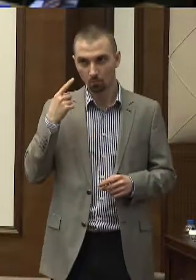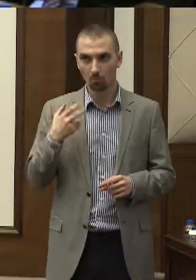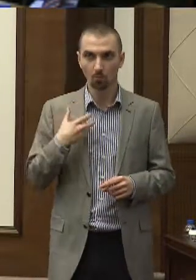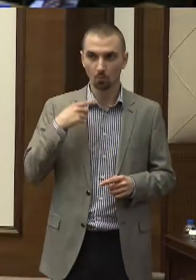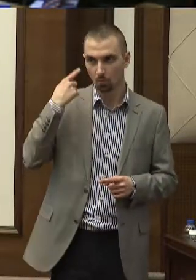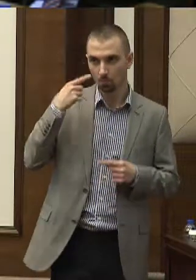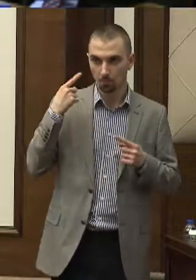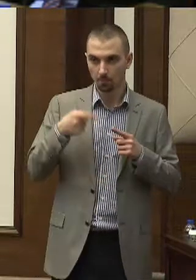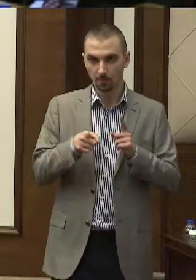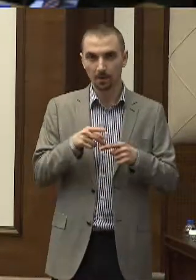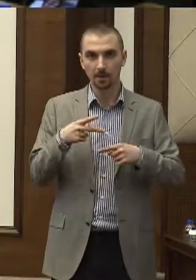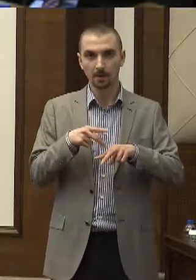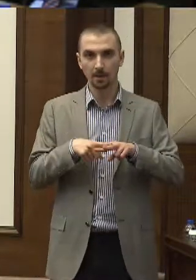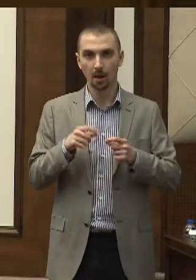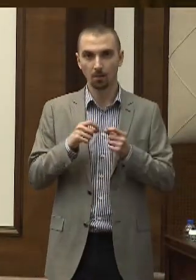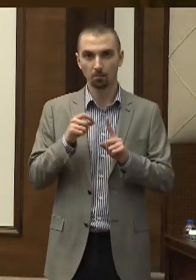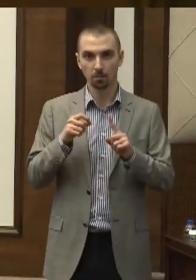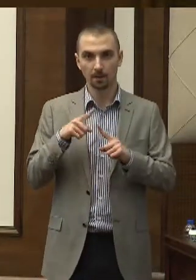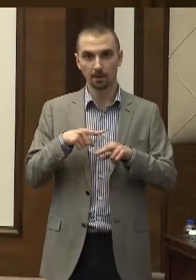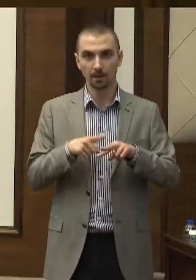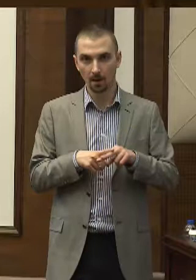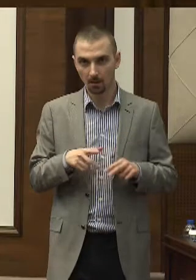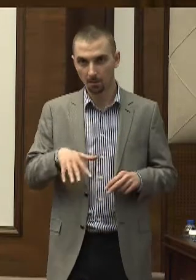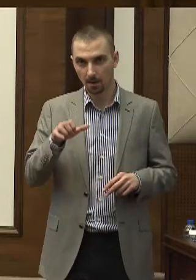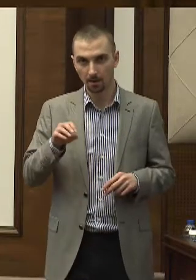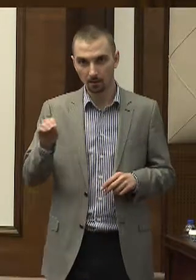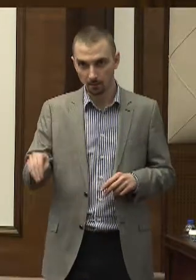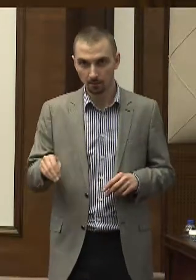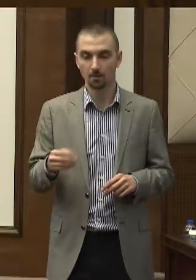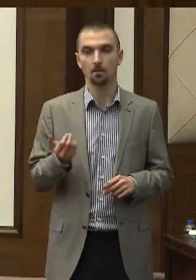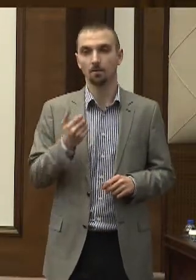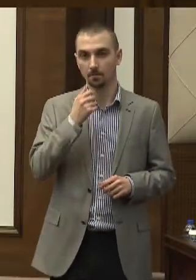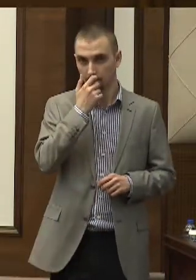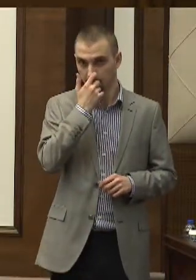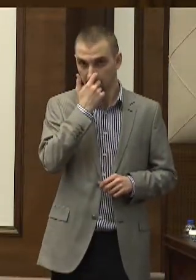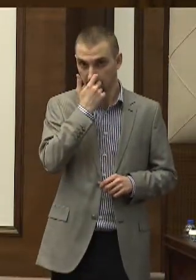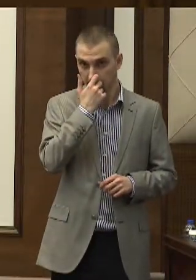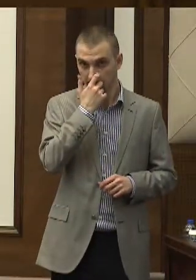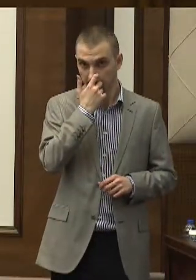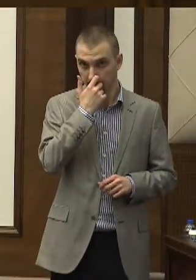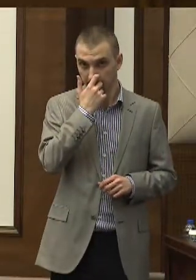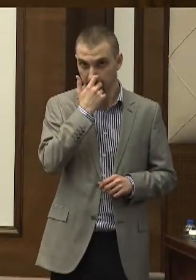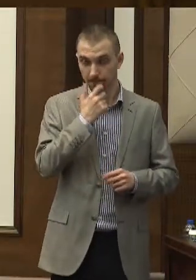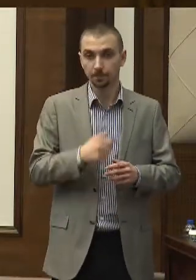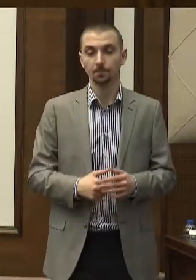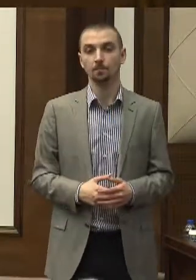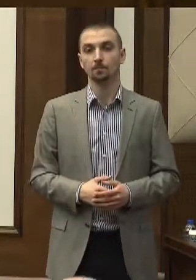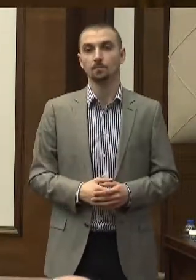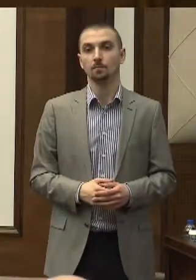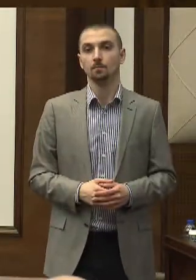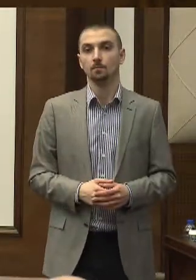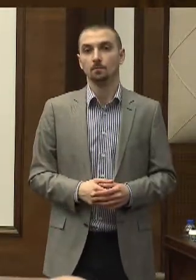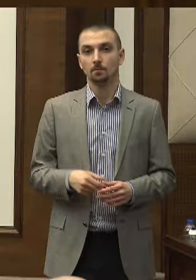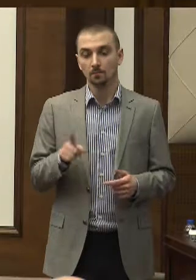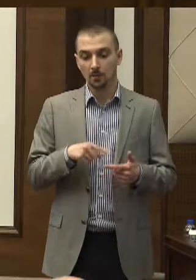tahsisi yapıldı. Zabıta merkezi olarak tahsis yapıldı ve tahsilat merkezi olarak tahsis yapıldı. Hemen onun üst